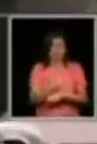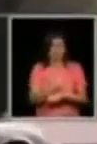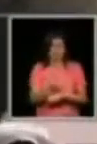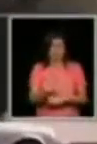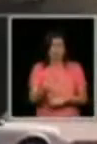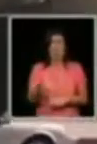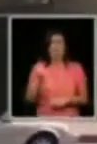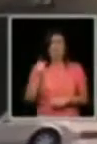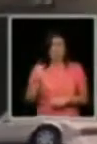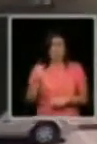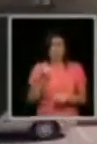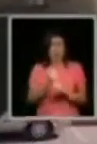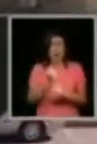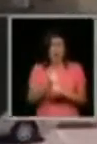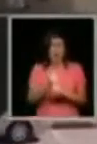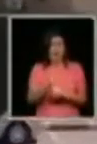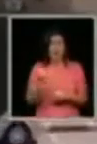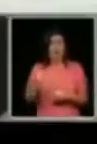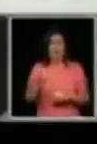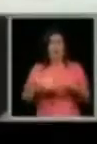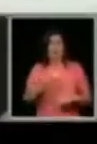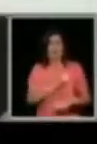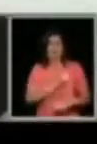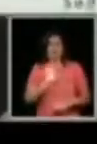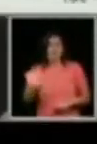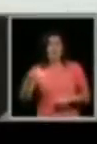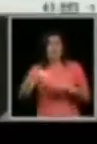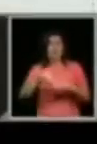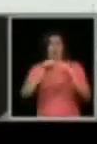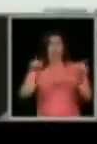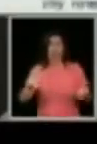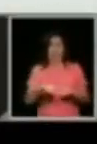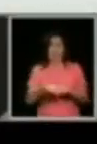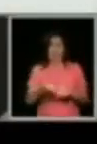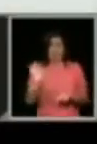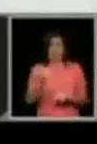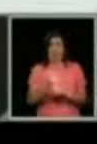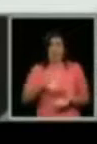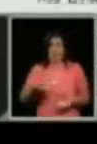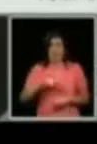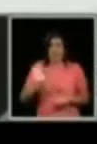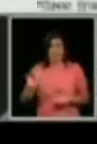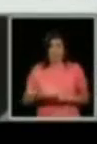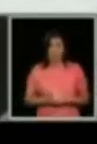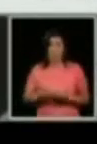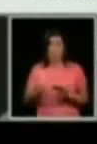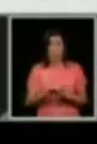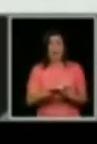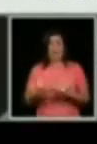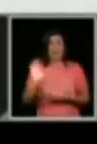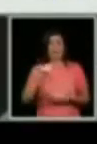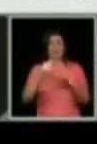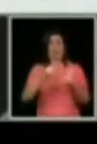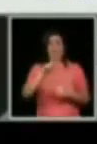הבית של רשת ההוסטלים הזאת, זאת אומרת, אין, לא היה... אז בואי אולי נקצין את הדברים.